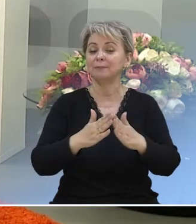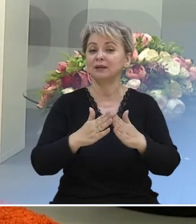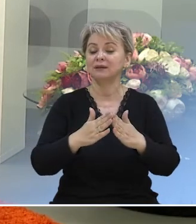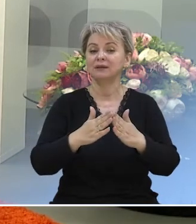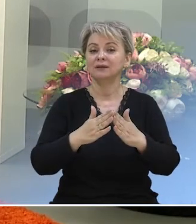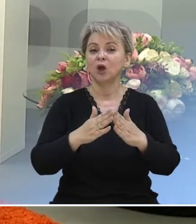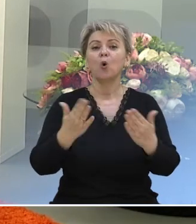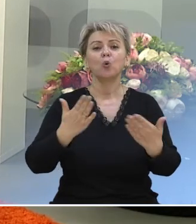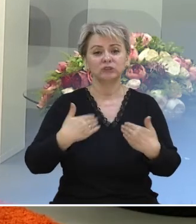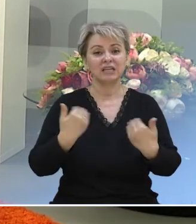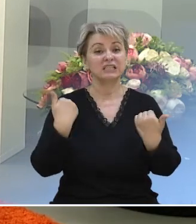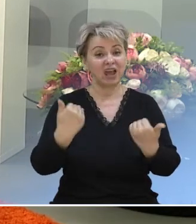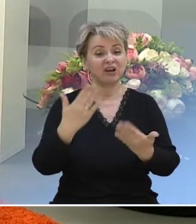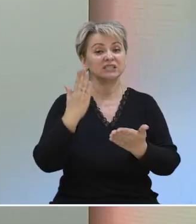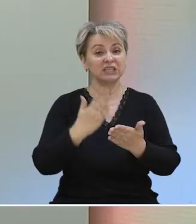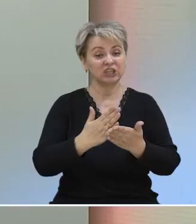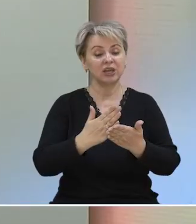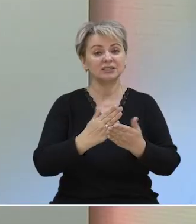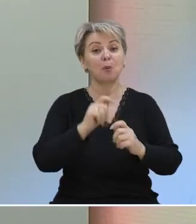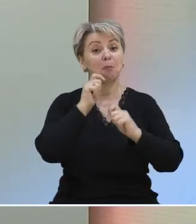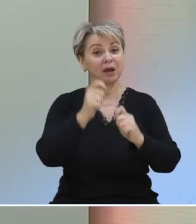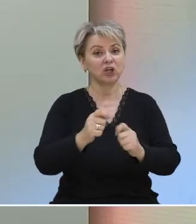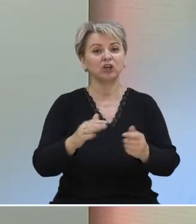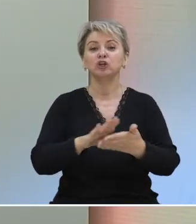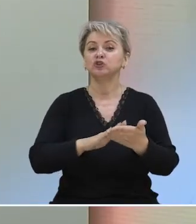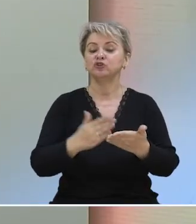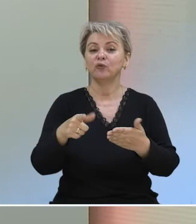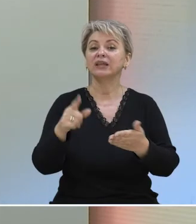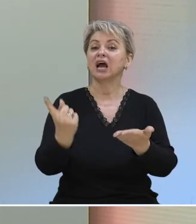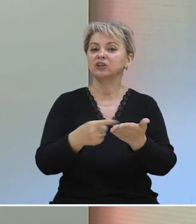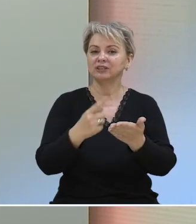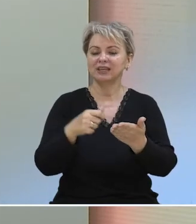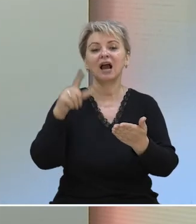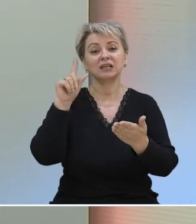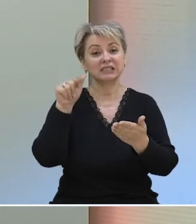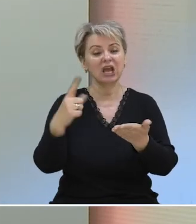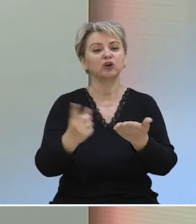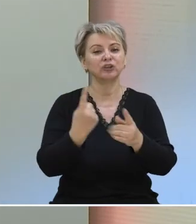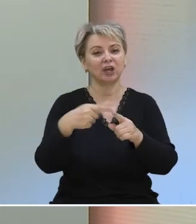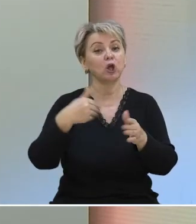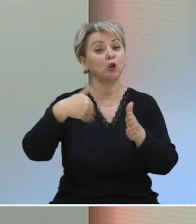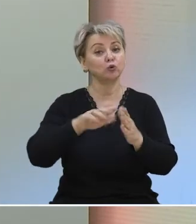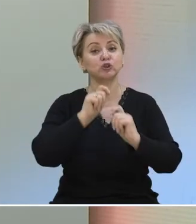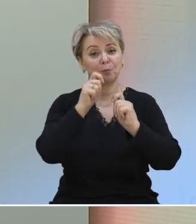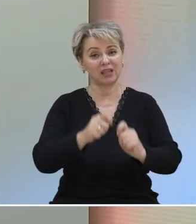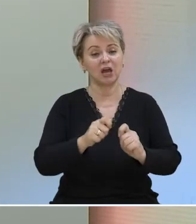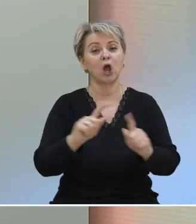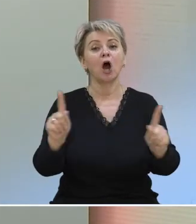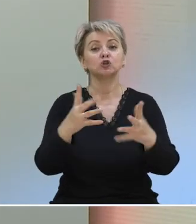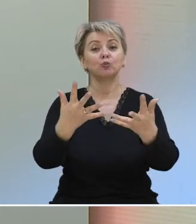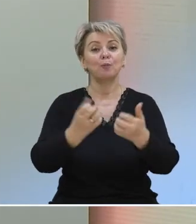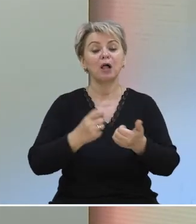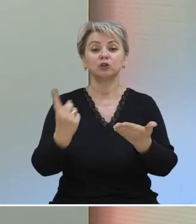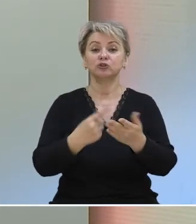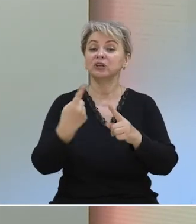руками. Та-ра-да-дам! У нас для вас есть подарок. Ничего себе! И это книга, как известно. Книга – это лучший подарок.